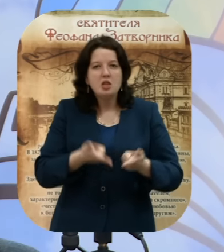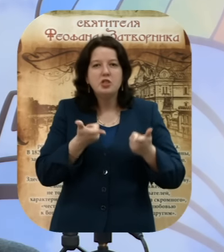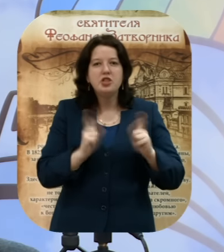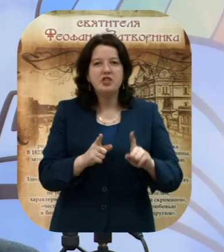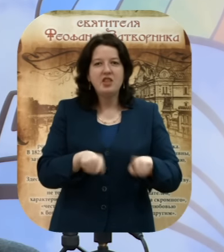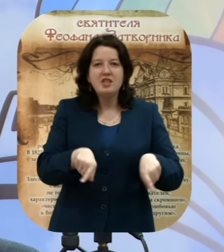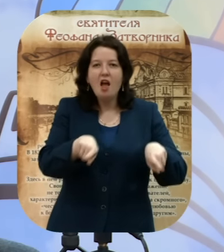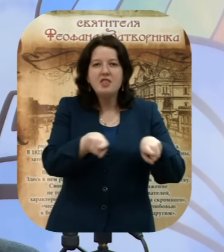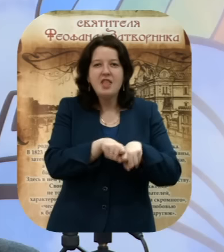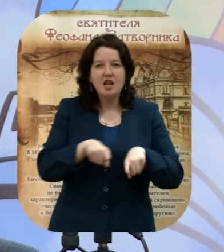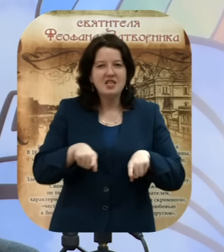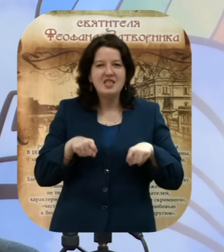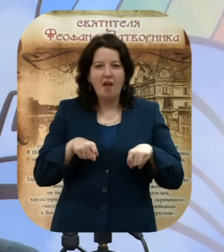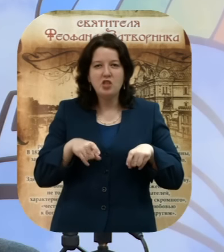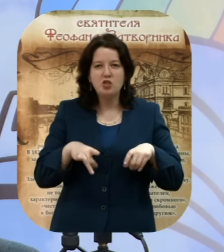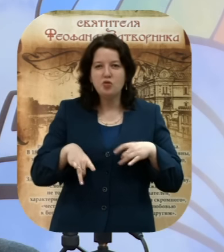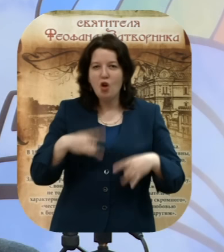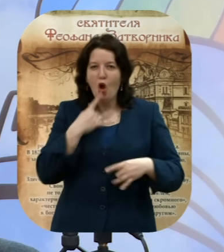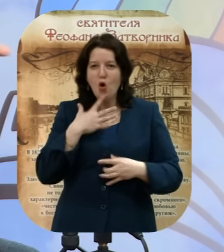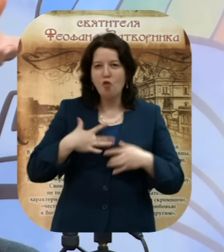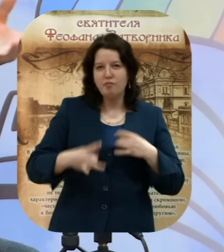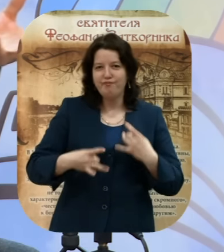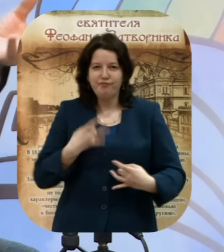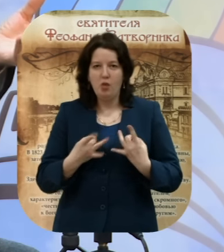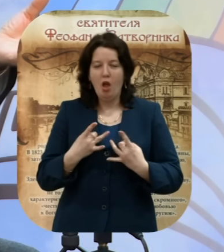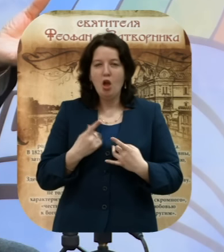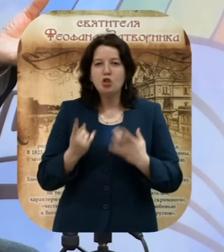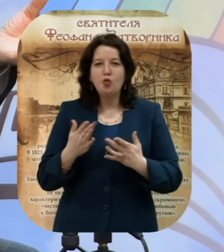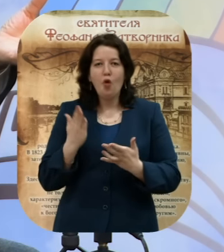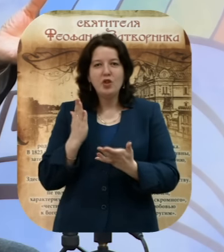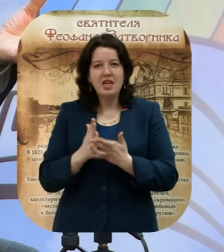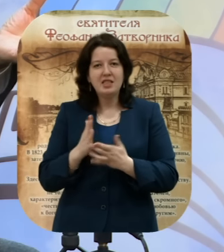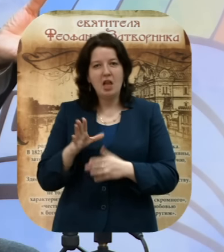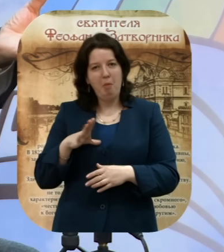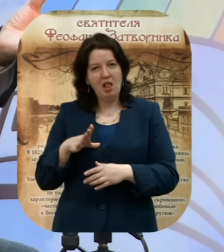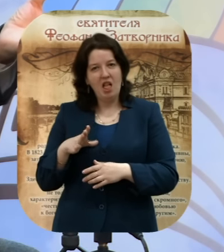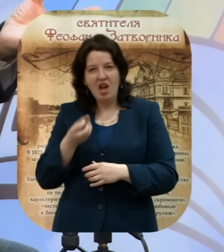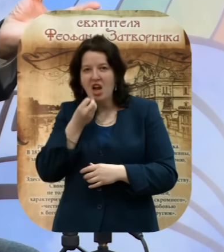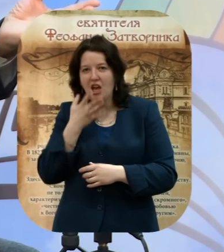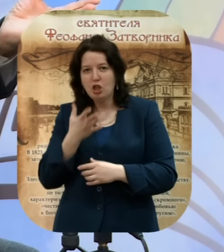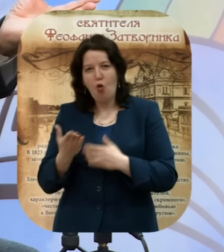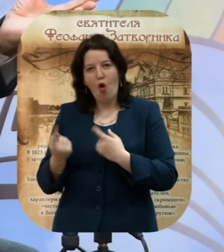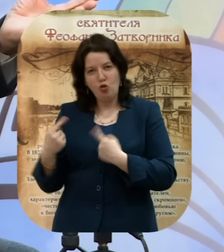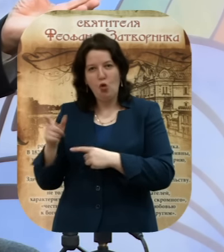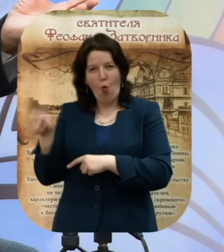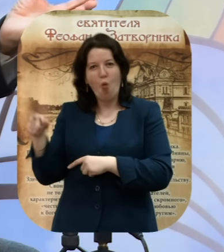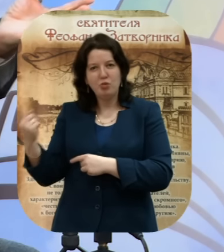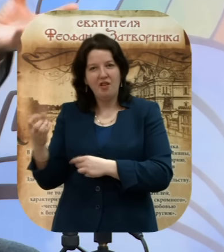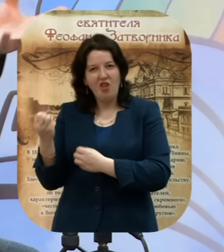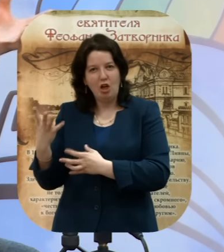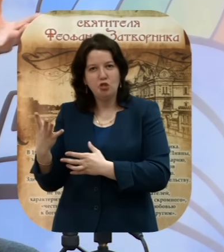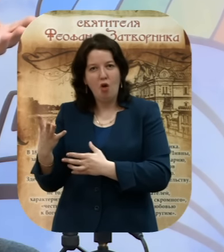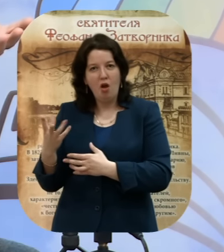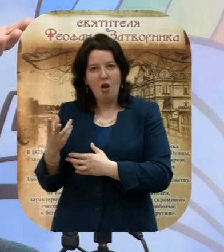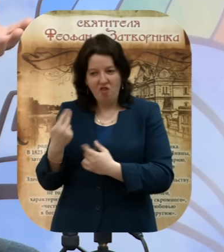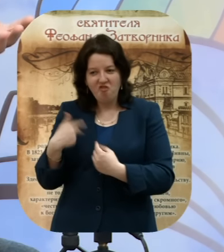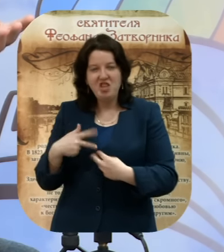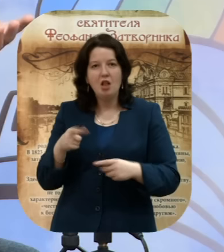кипела кровь моя, что если было хорошо другому, ты видел бы, как зеленею